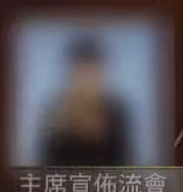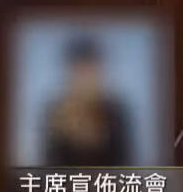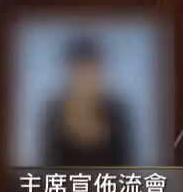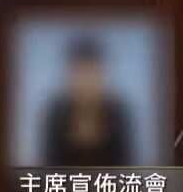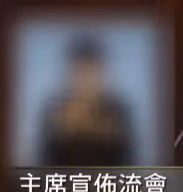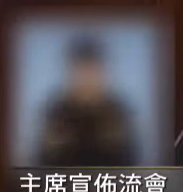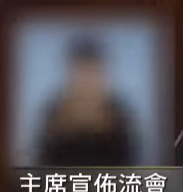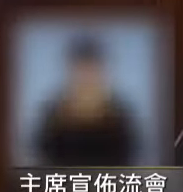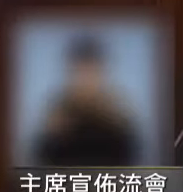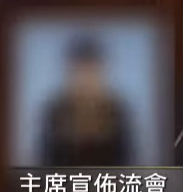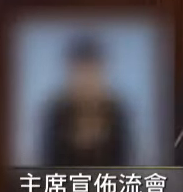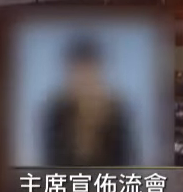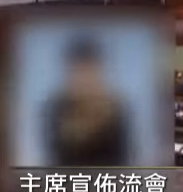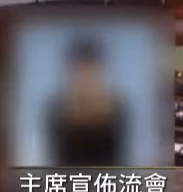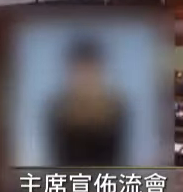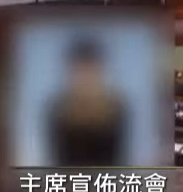I now declare the meeting